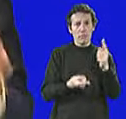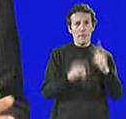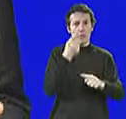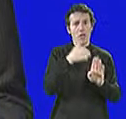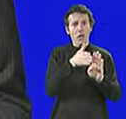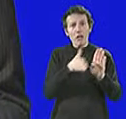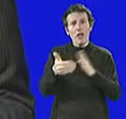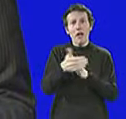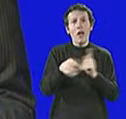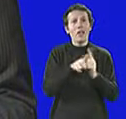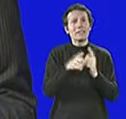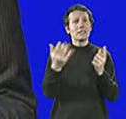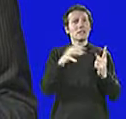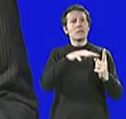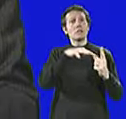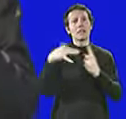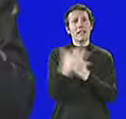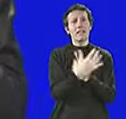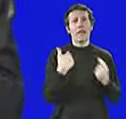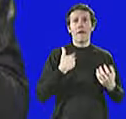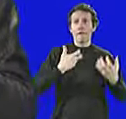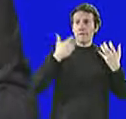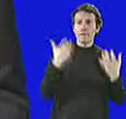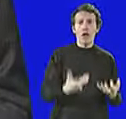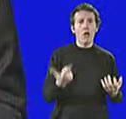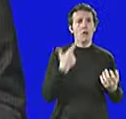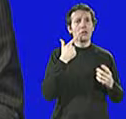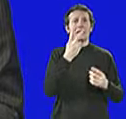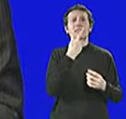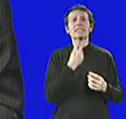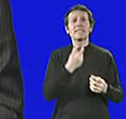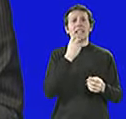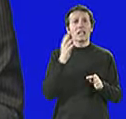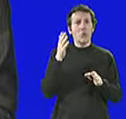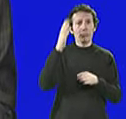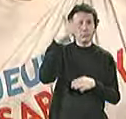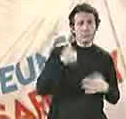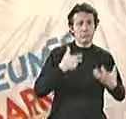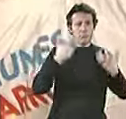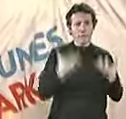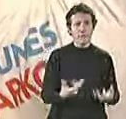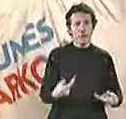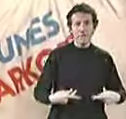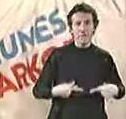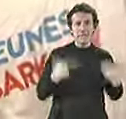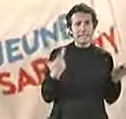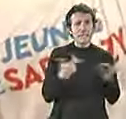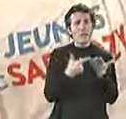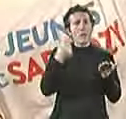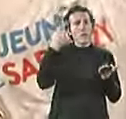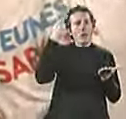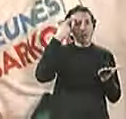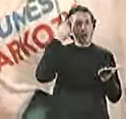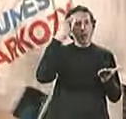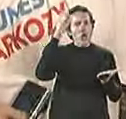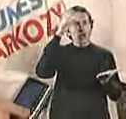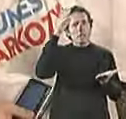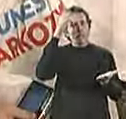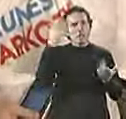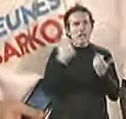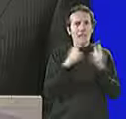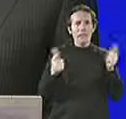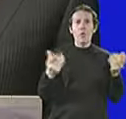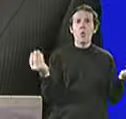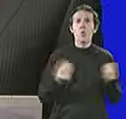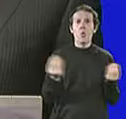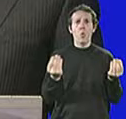Dans quelle société, dans quelle civilisation voulons-nous vivre? Avec quelle conception de la liberté? Avec quelle